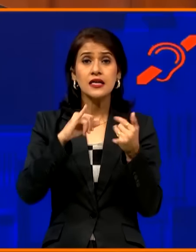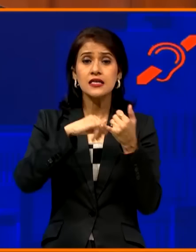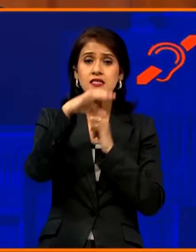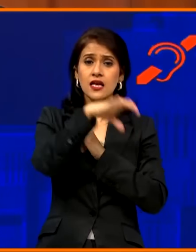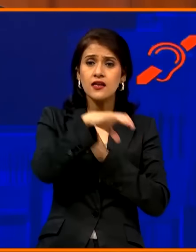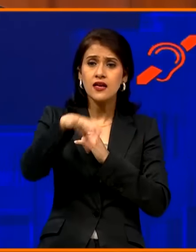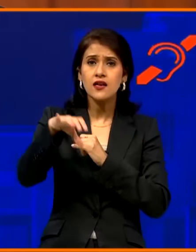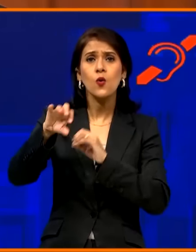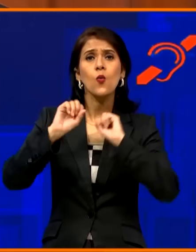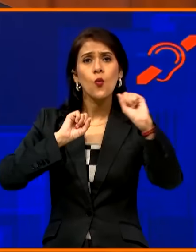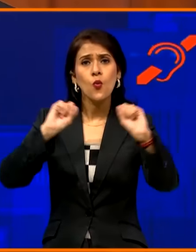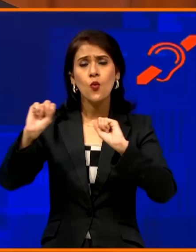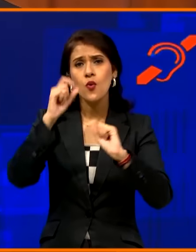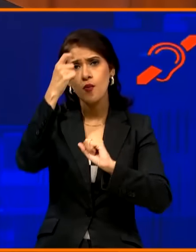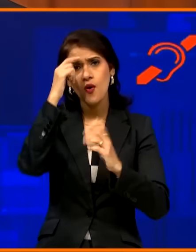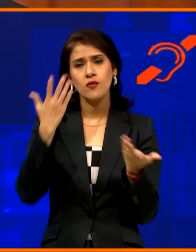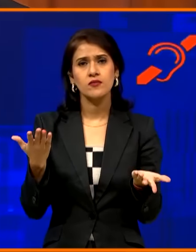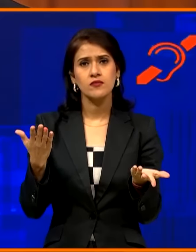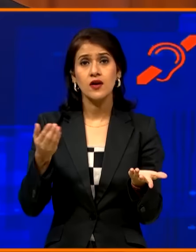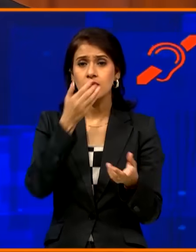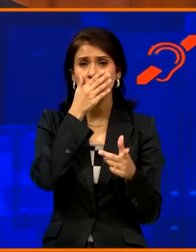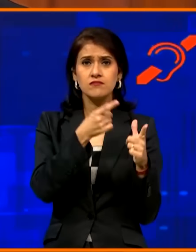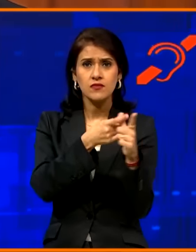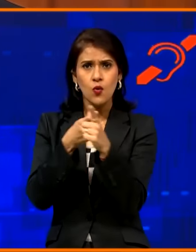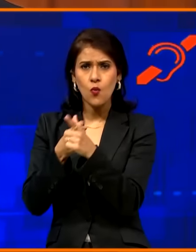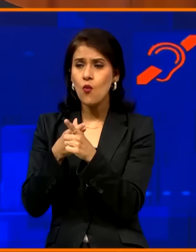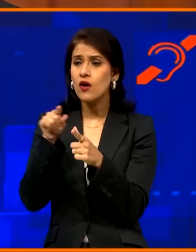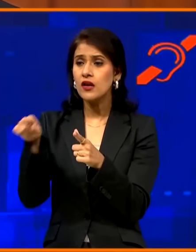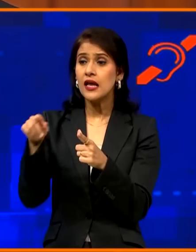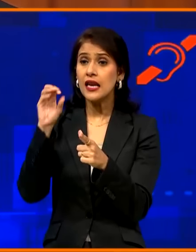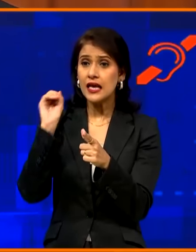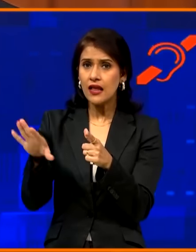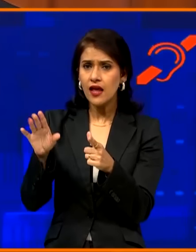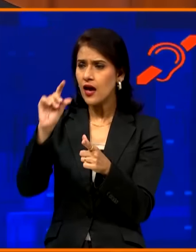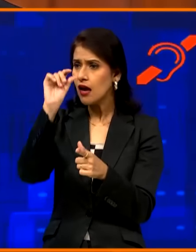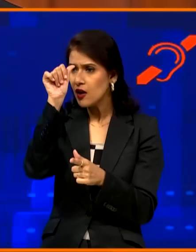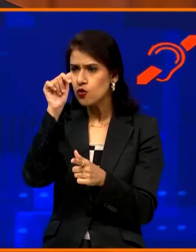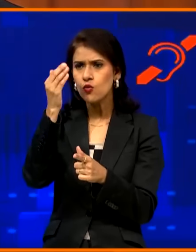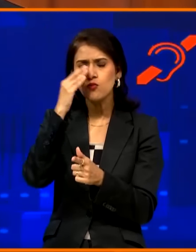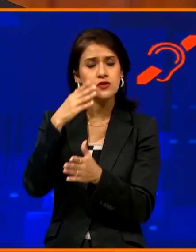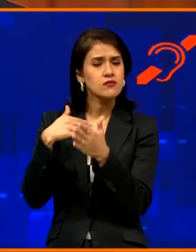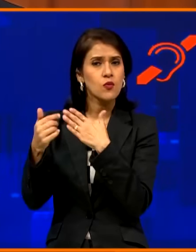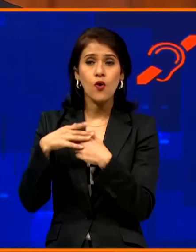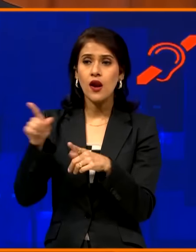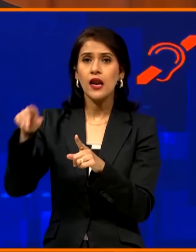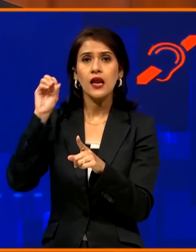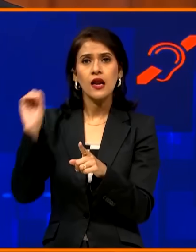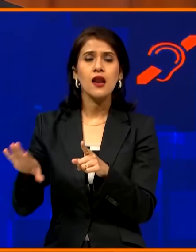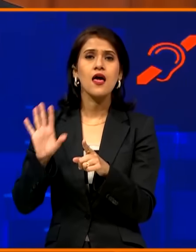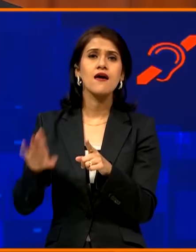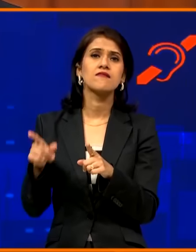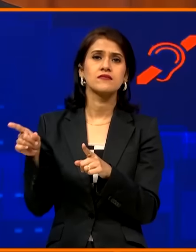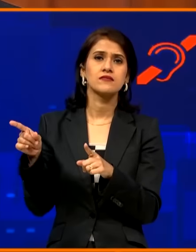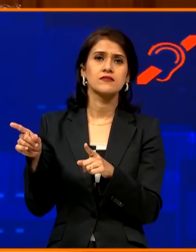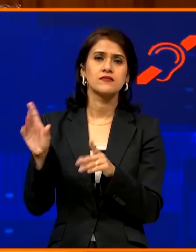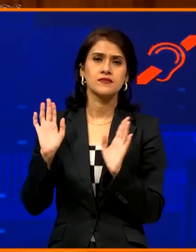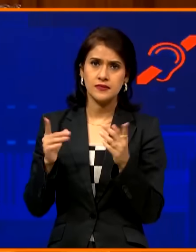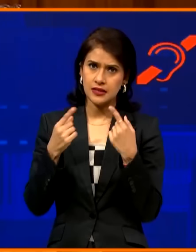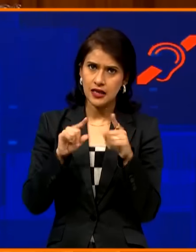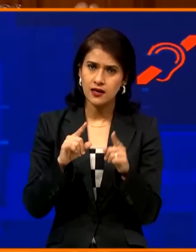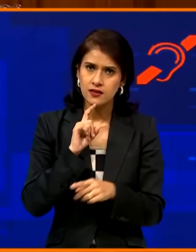होता है जो किसी को मारता है वो किसी मजहब का नहीं हो सकता हिंदू होता है ना मुसलमान होता है ना होता है यही आप कह रहे